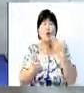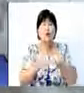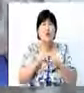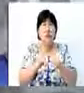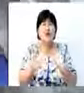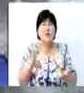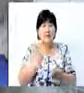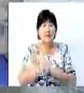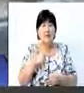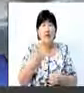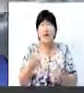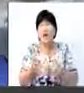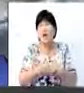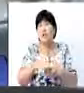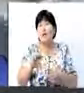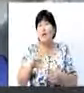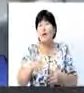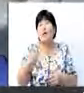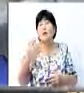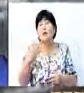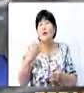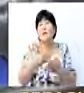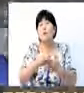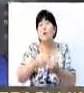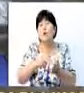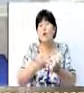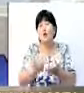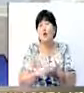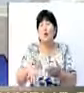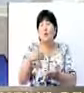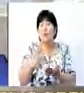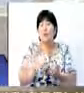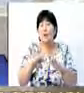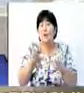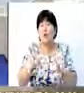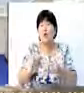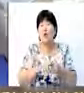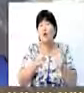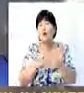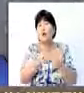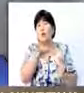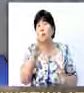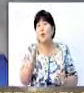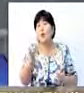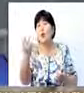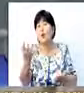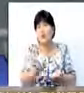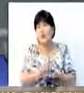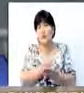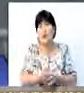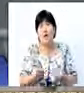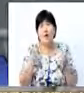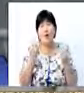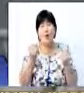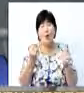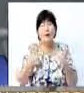артып келеді дейді ол. Жақында Жомарттың бизнес жоспары қолдау тауып, өңірлік инвестициялық орталық арқылы 9 миллион теңгеге қол жеткізді. Қомақты